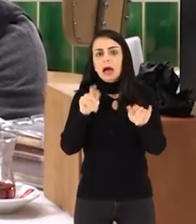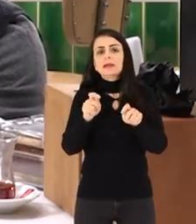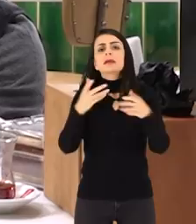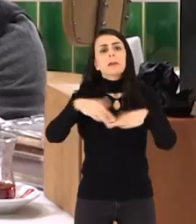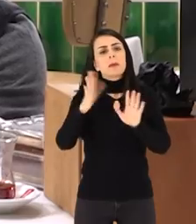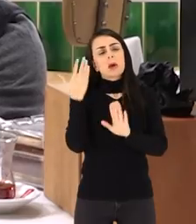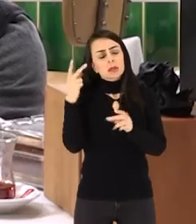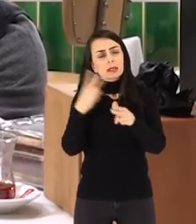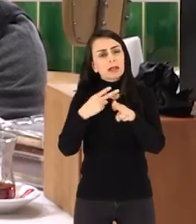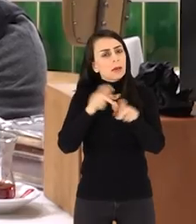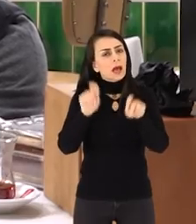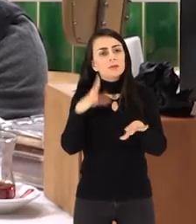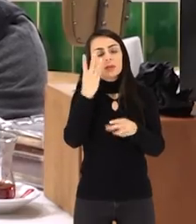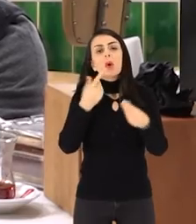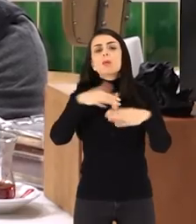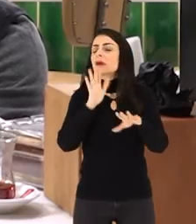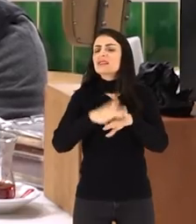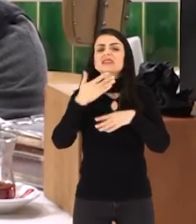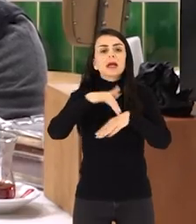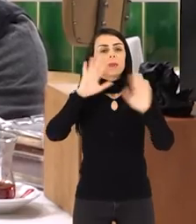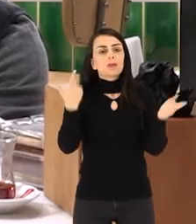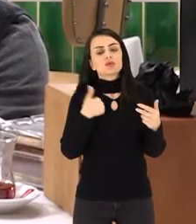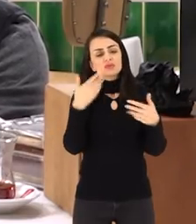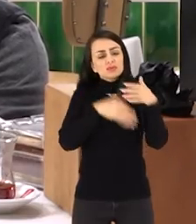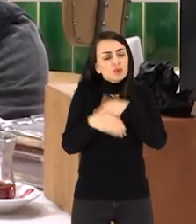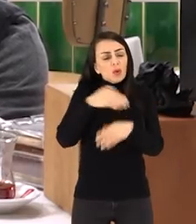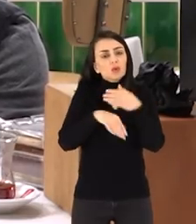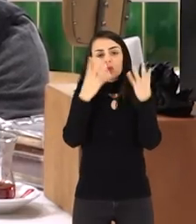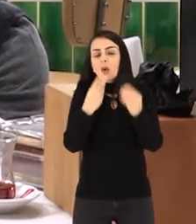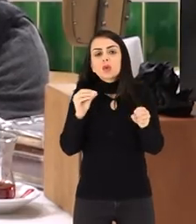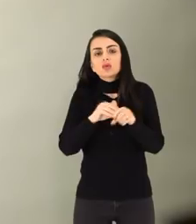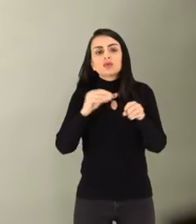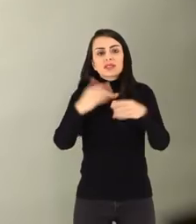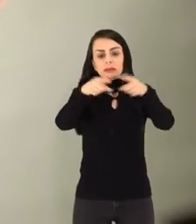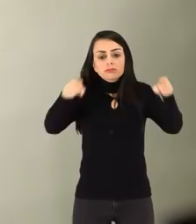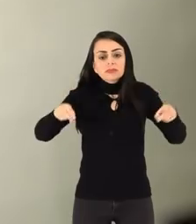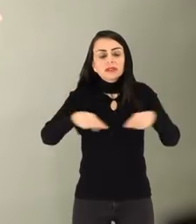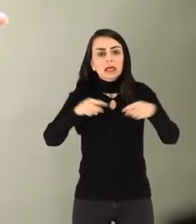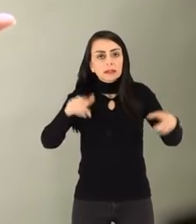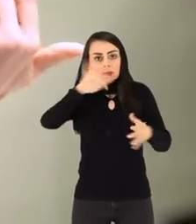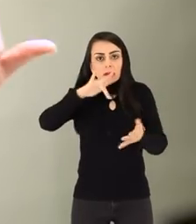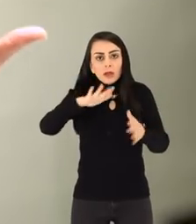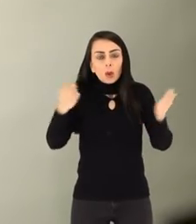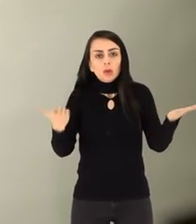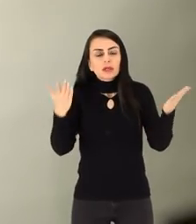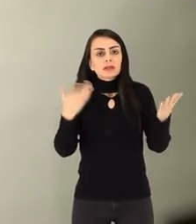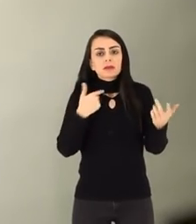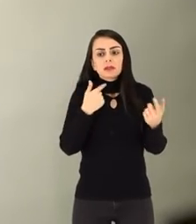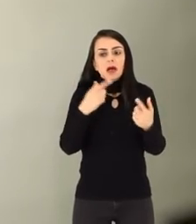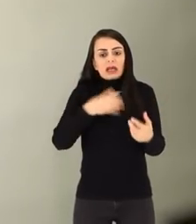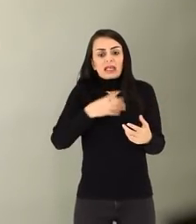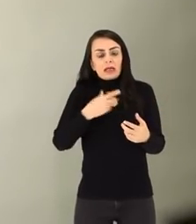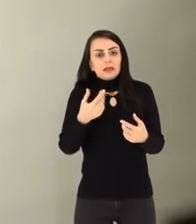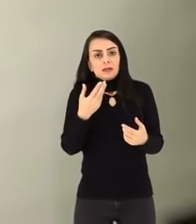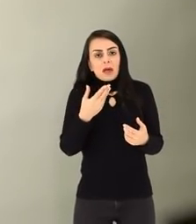denedim. Olmadı. Yapamıyorum yani. O kadar yorgun düşüyorum ki sahnenin ortasında birden böyle şey demeye başlıyorum kendi